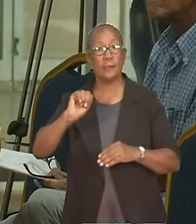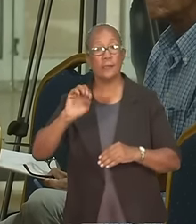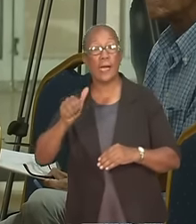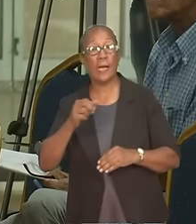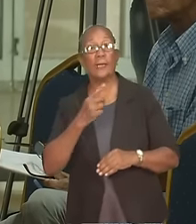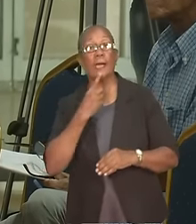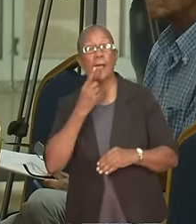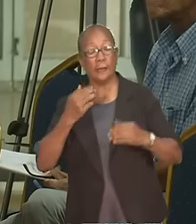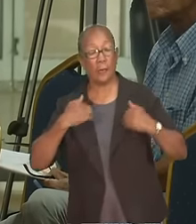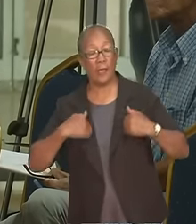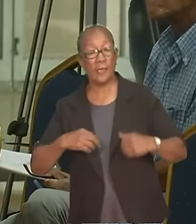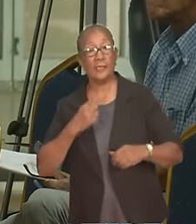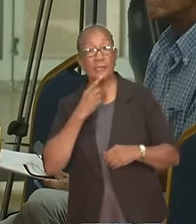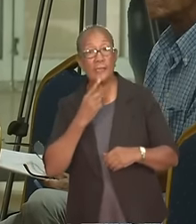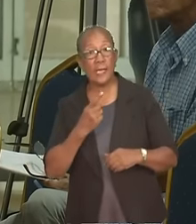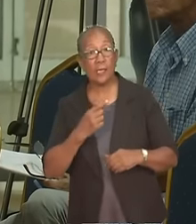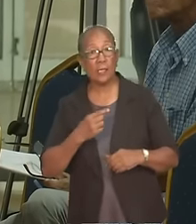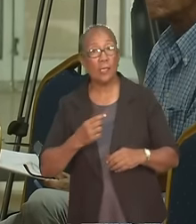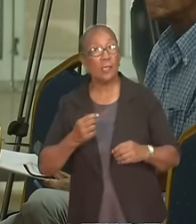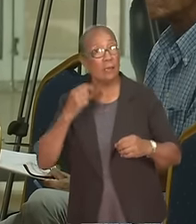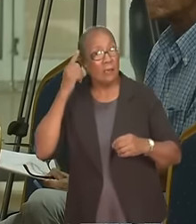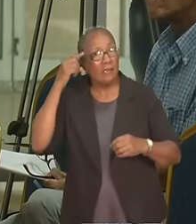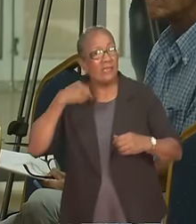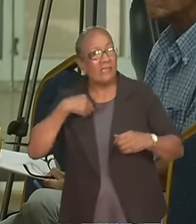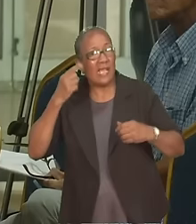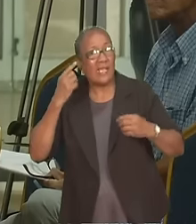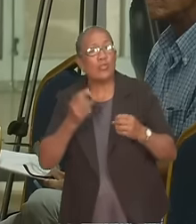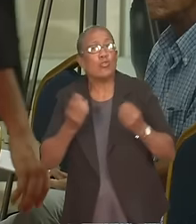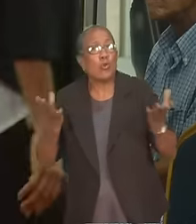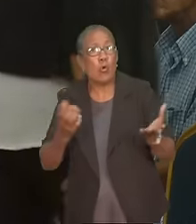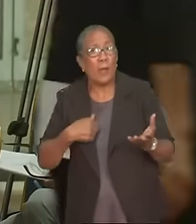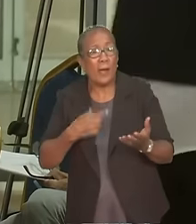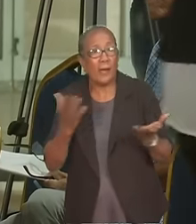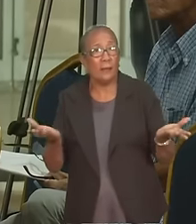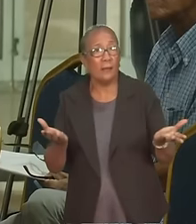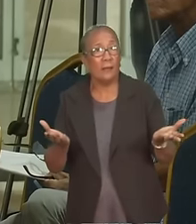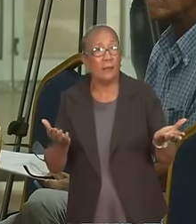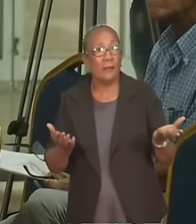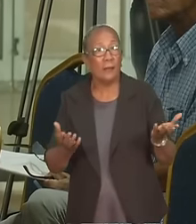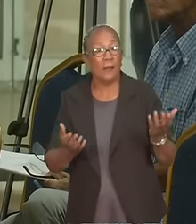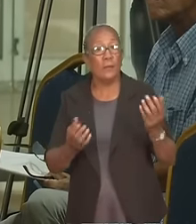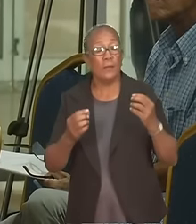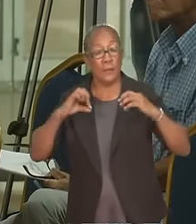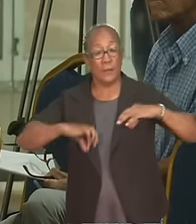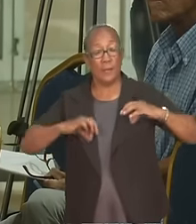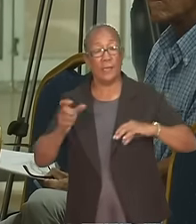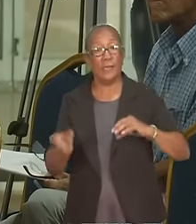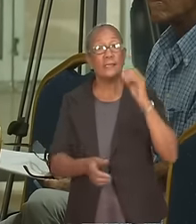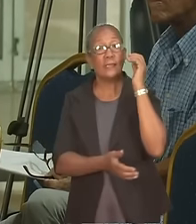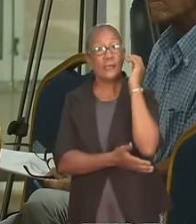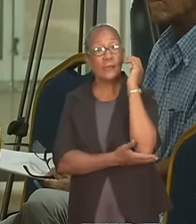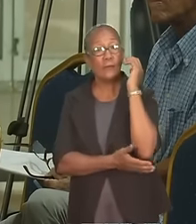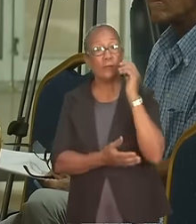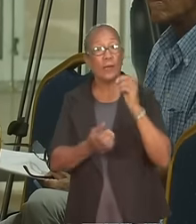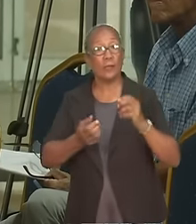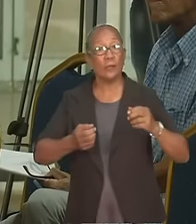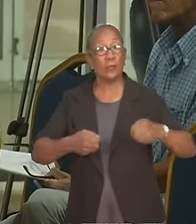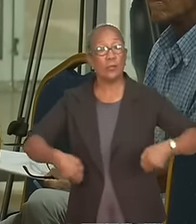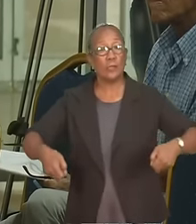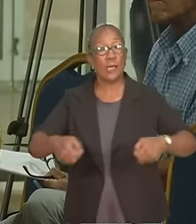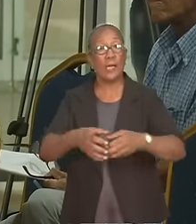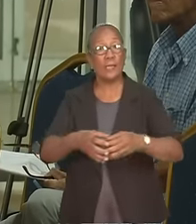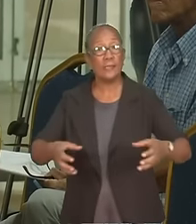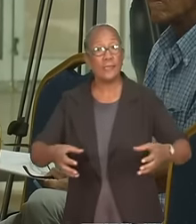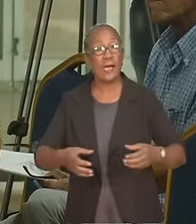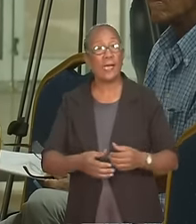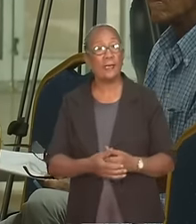De minister van OW had u vertegenwoordigd. Gelukkig is minister Panee of Peen van SOSAVO geweest. Is er al een